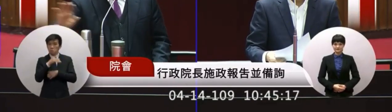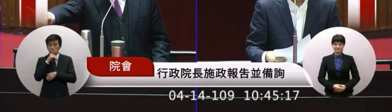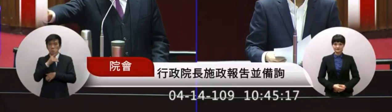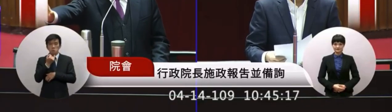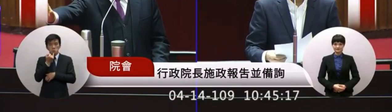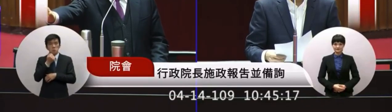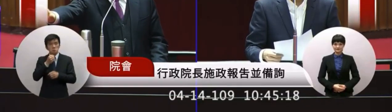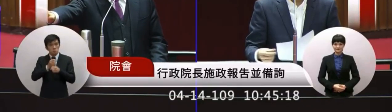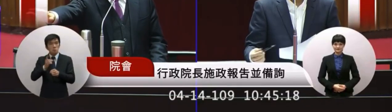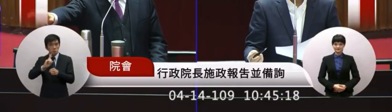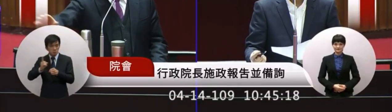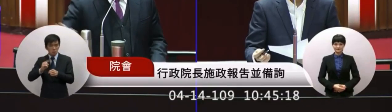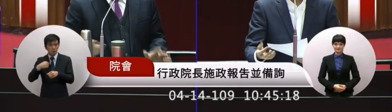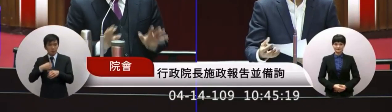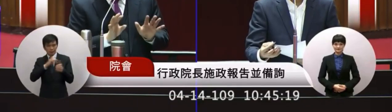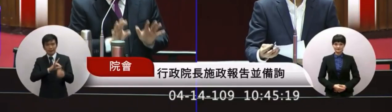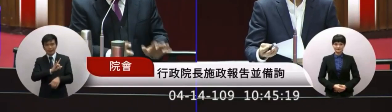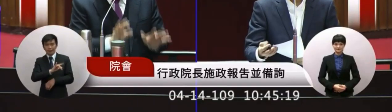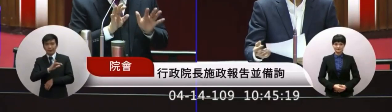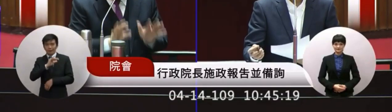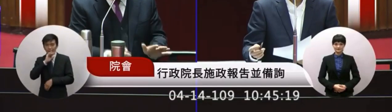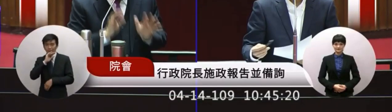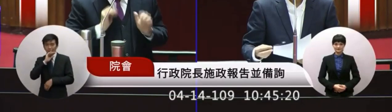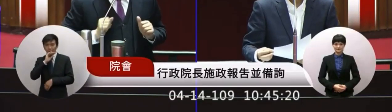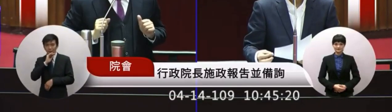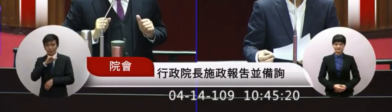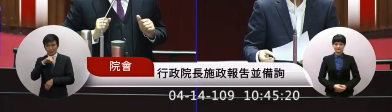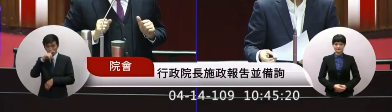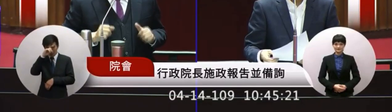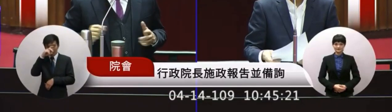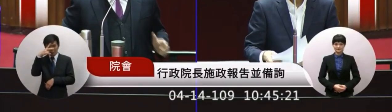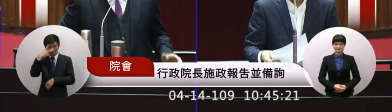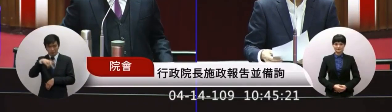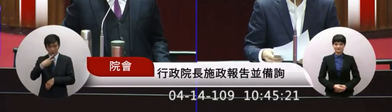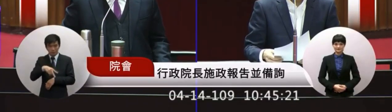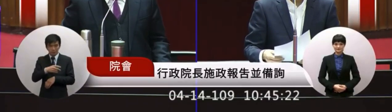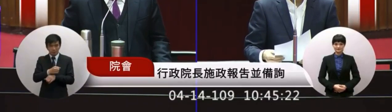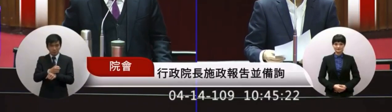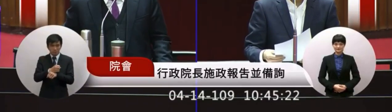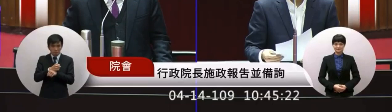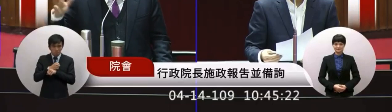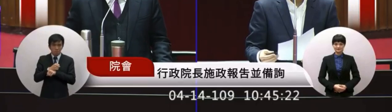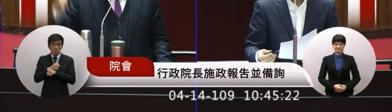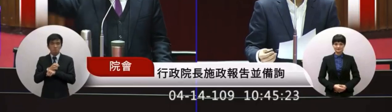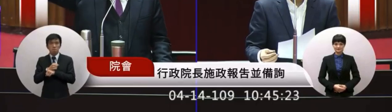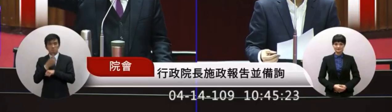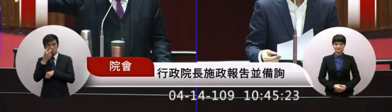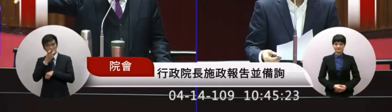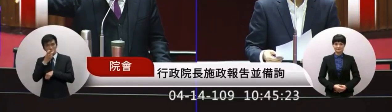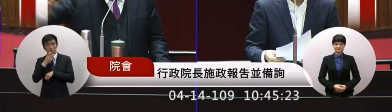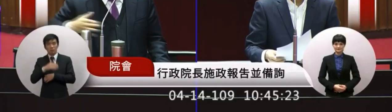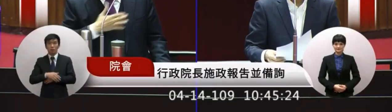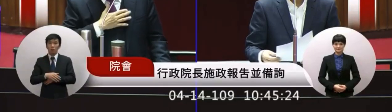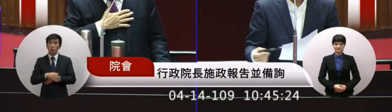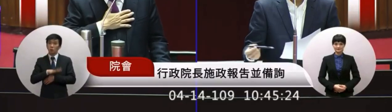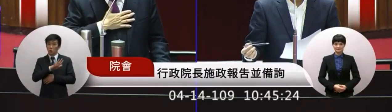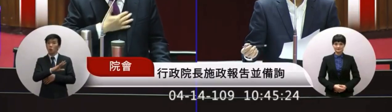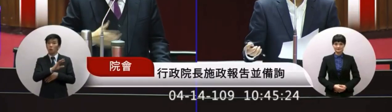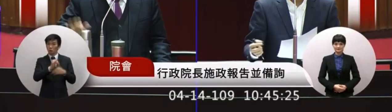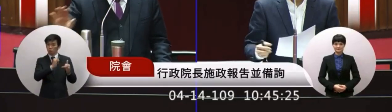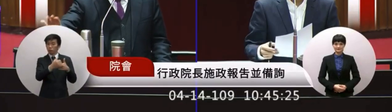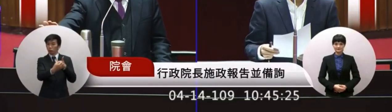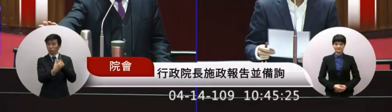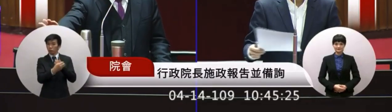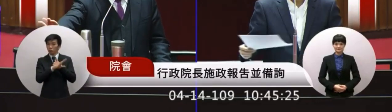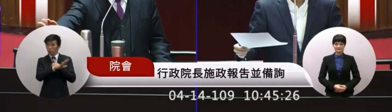样了？我们都说满价满价，还在稳住一点。所以，有一些已经在喊了，但我们都